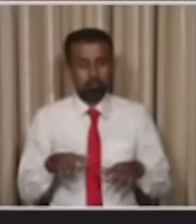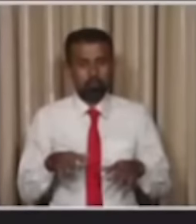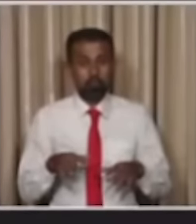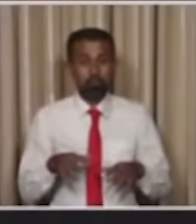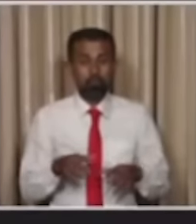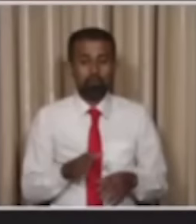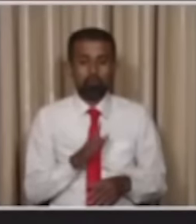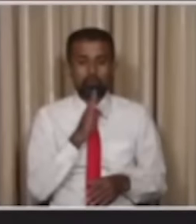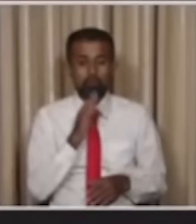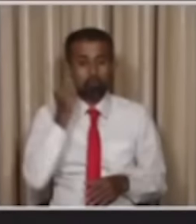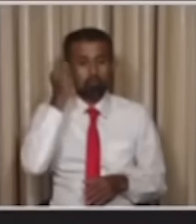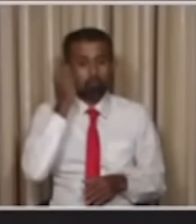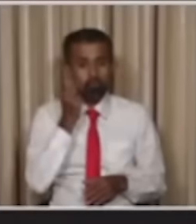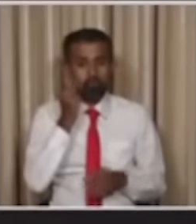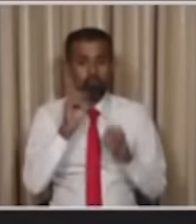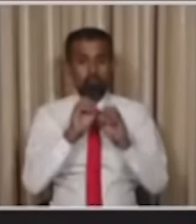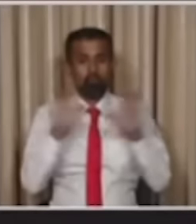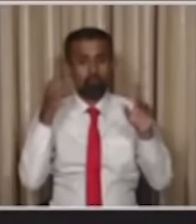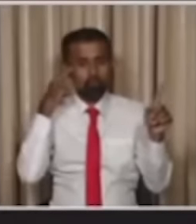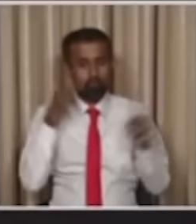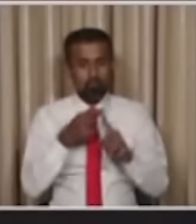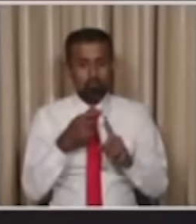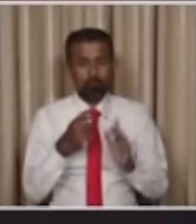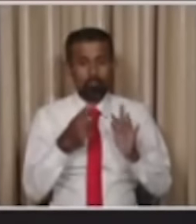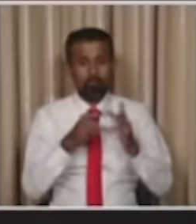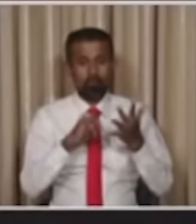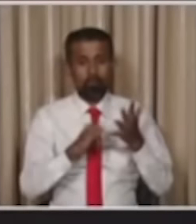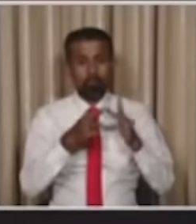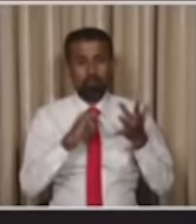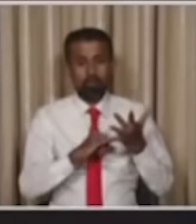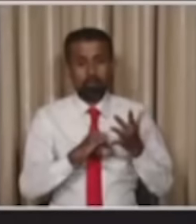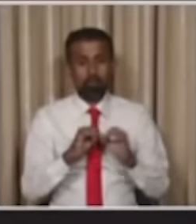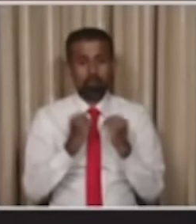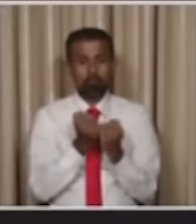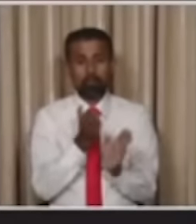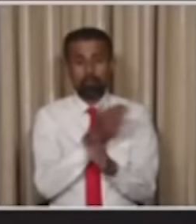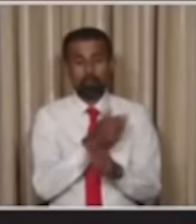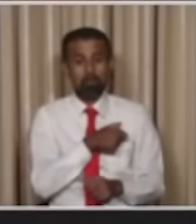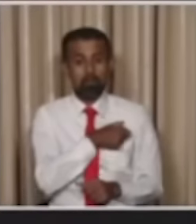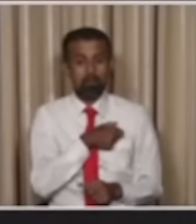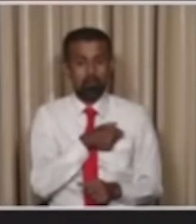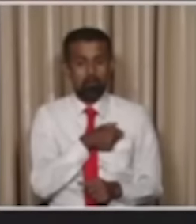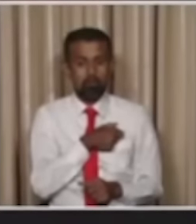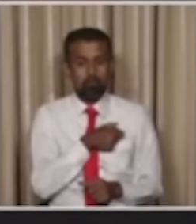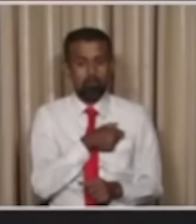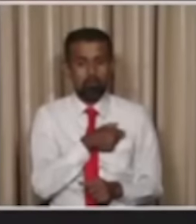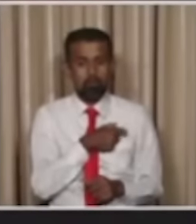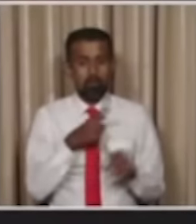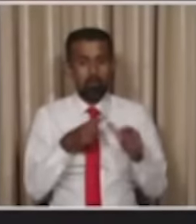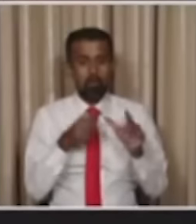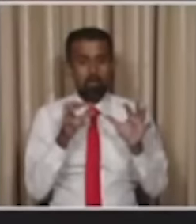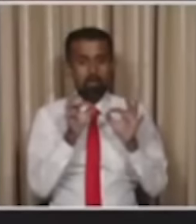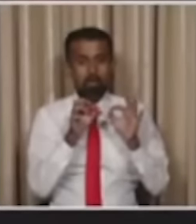සාහසික ත්‍රස්ස ප්‍රකාශය පිළිබඳව මේ ISIS ත්‍රස්ස සංවිධානයේ වක නායකයා විදියට පෙනී හිටපු අබුබකර්